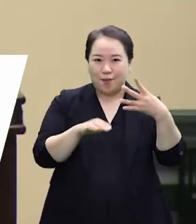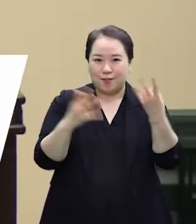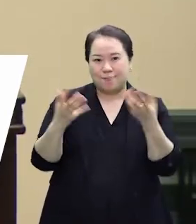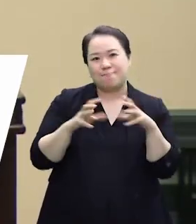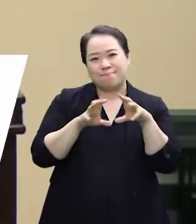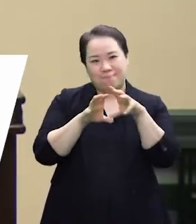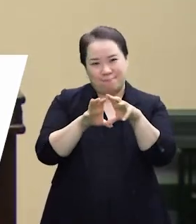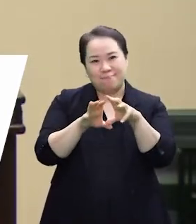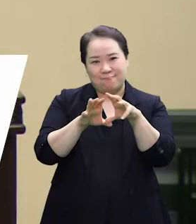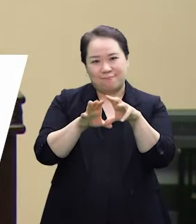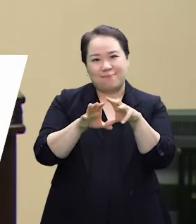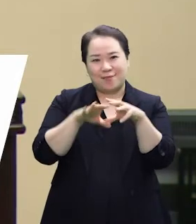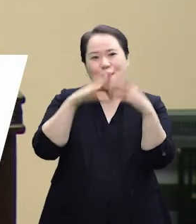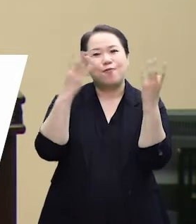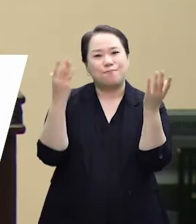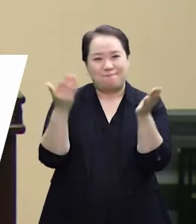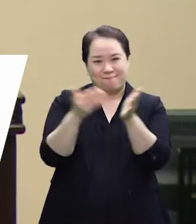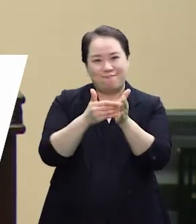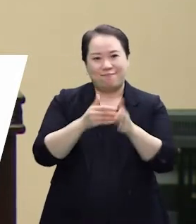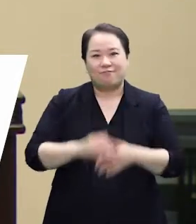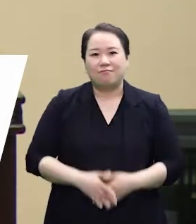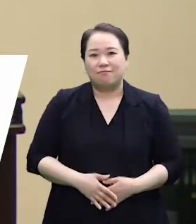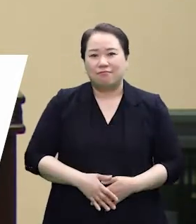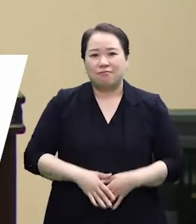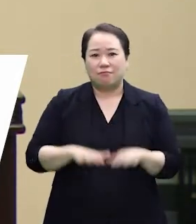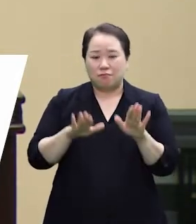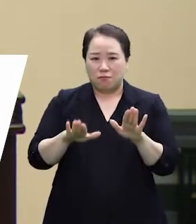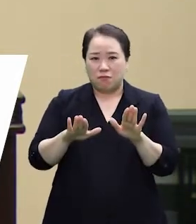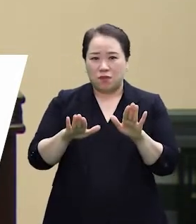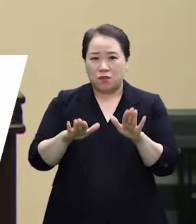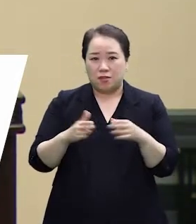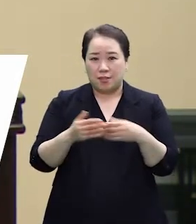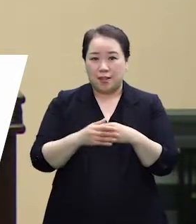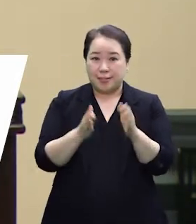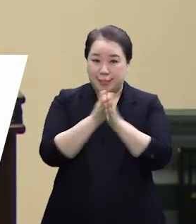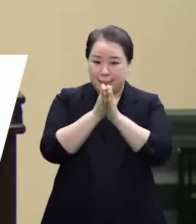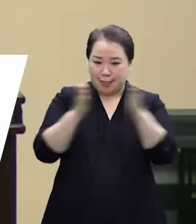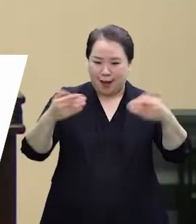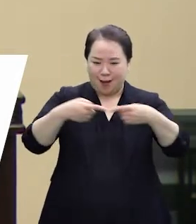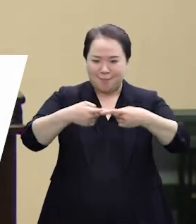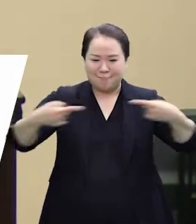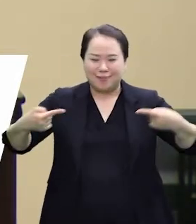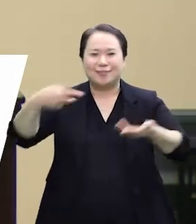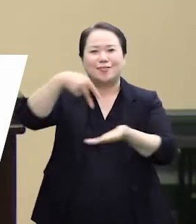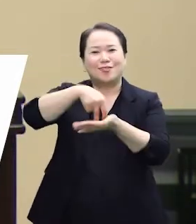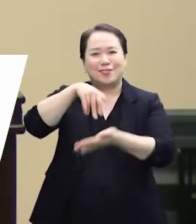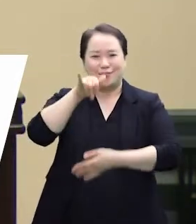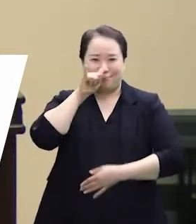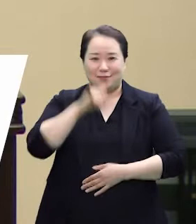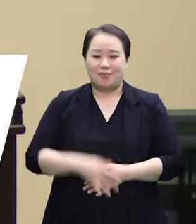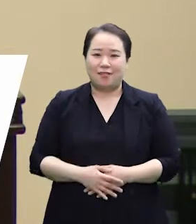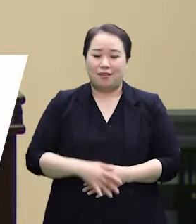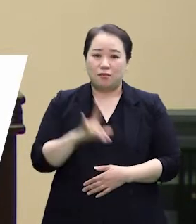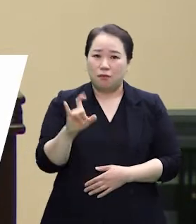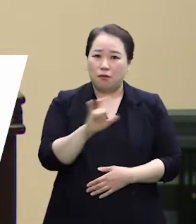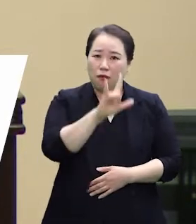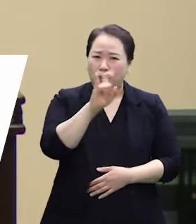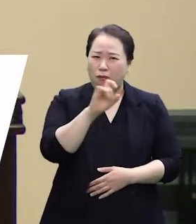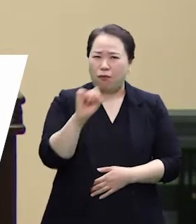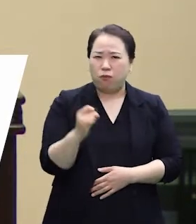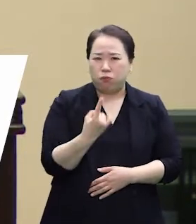원구성이 마무리됩니다. 이제 다시 출발선상에 섰습니다. 그러나